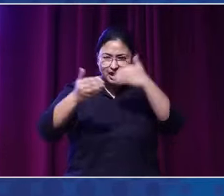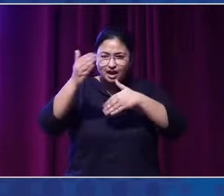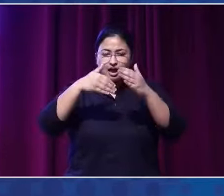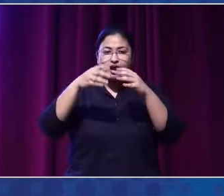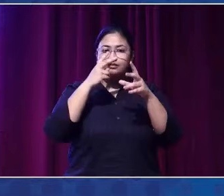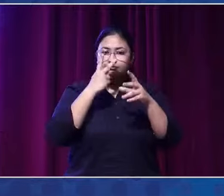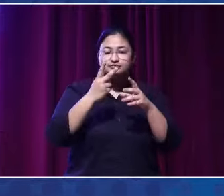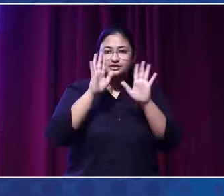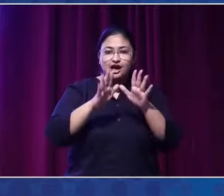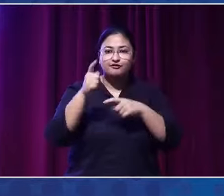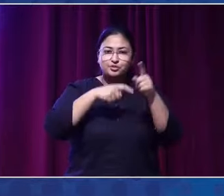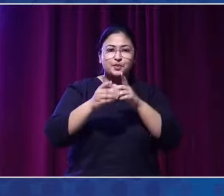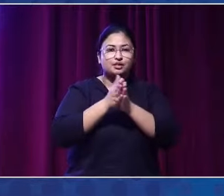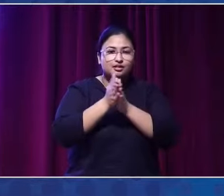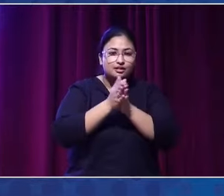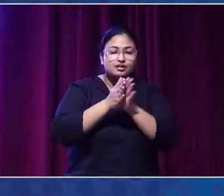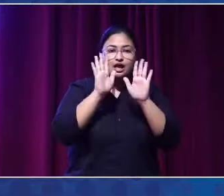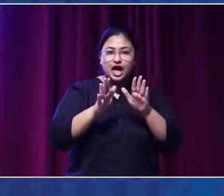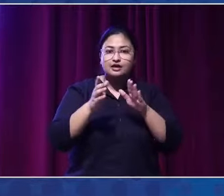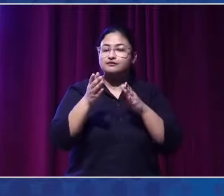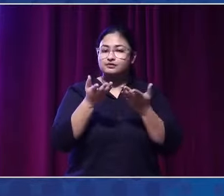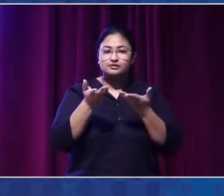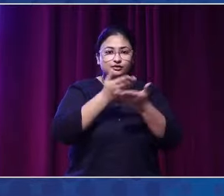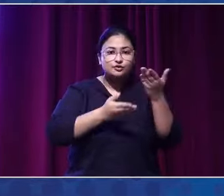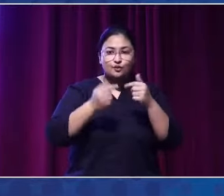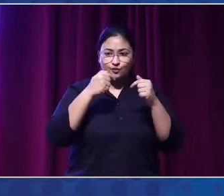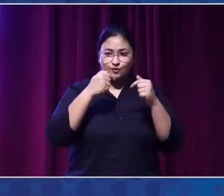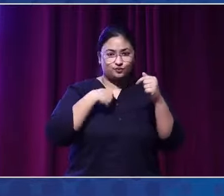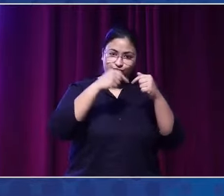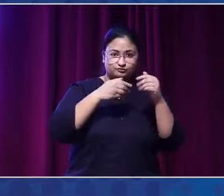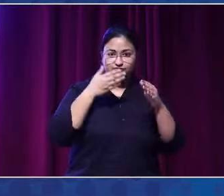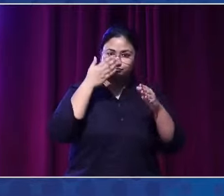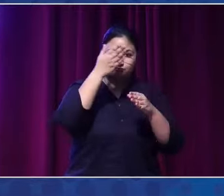देखा है। एंड व्हाट हैज नॉट गॉन इनटू इट। जब हम चुनाव कराने के लिए गए थे